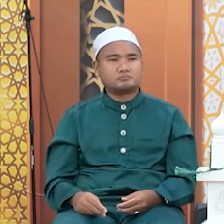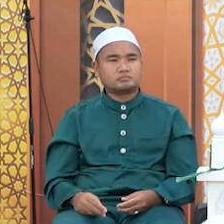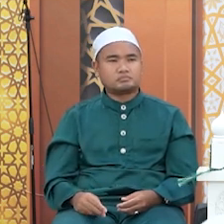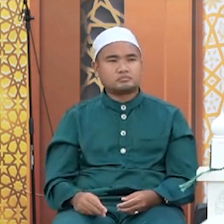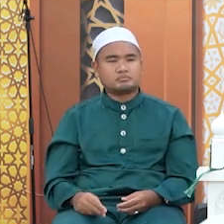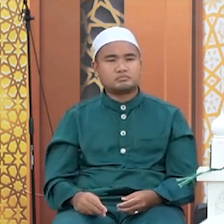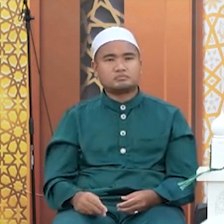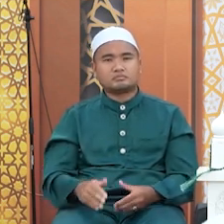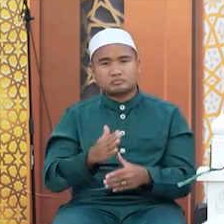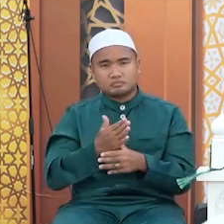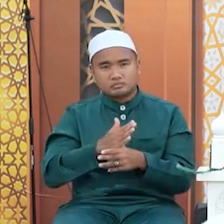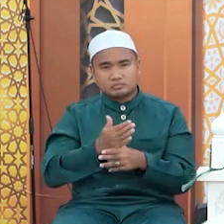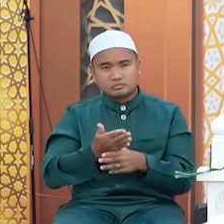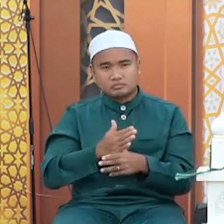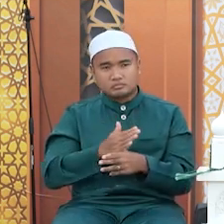Antara